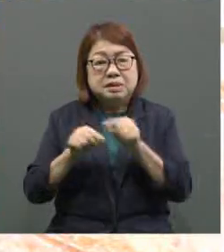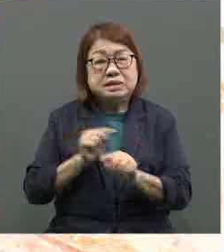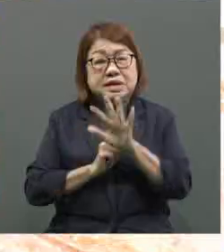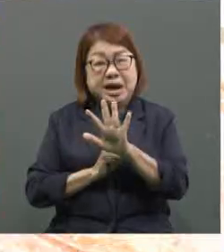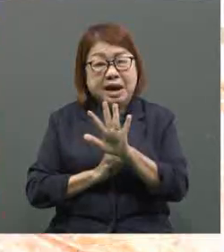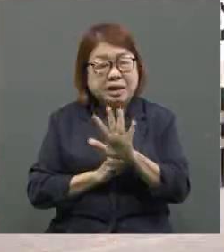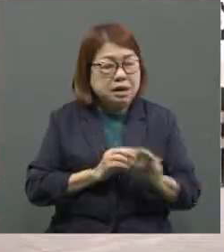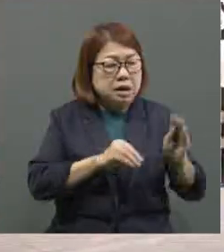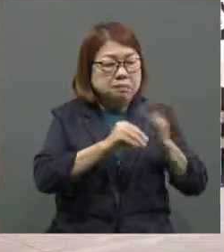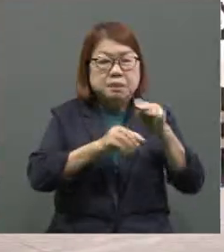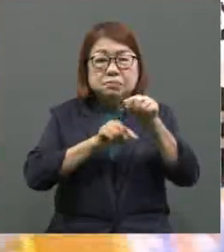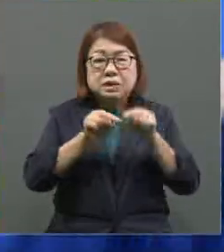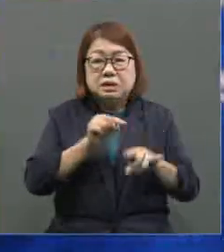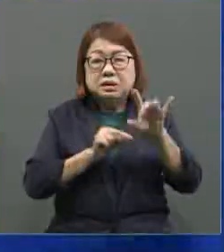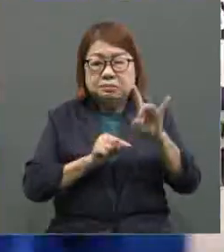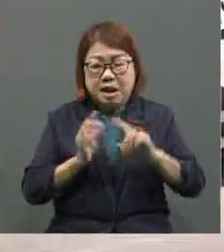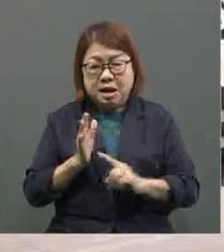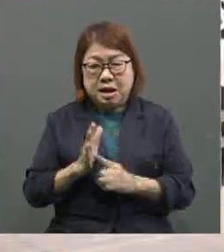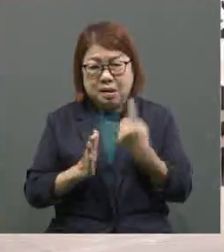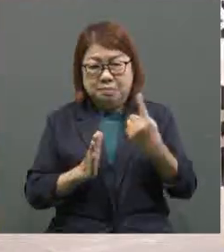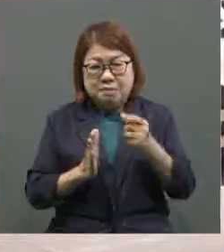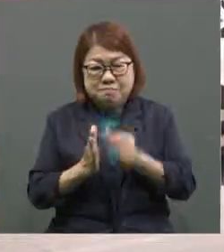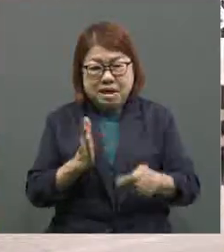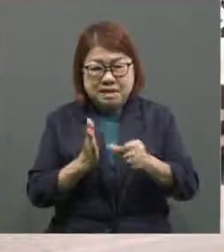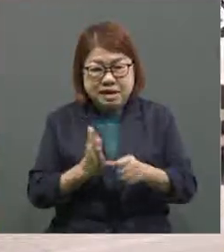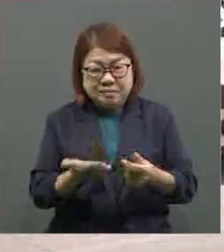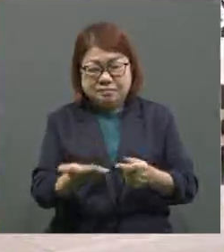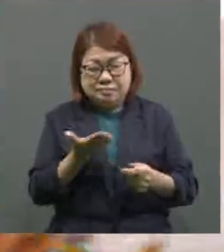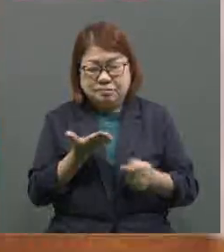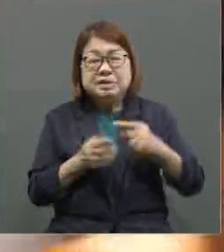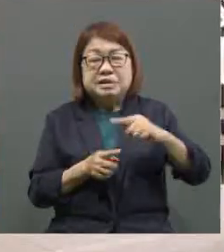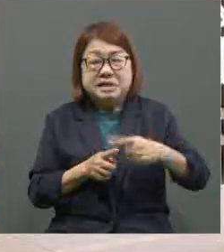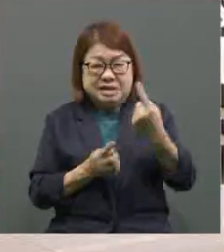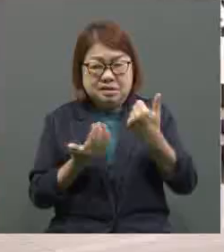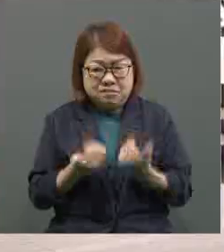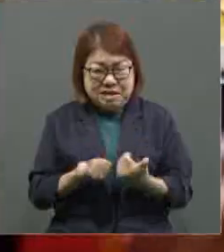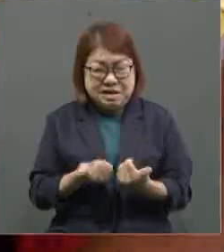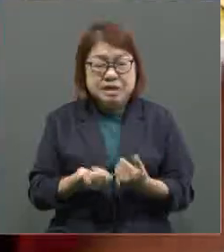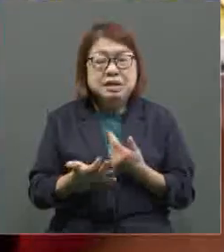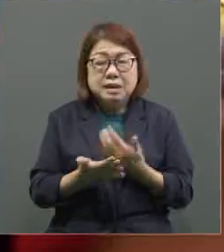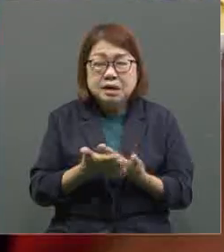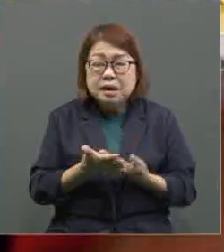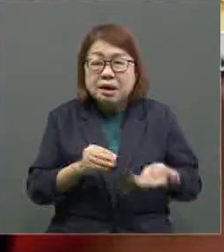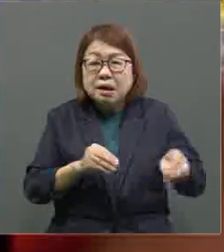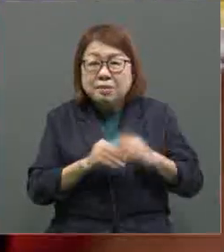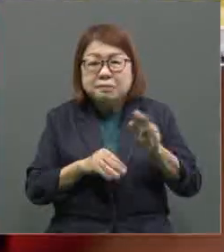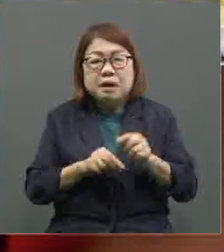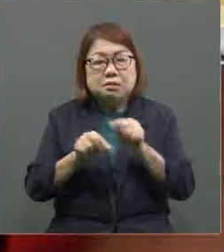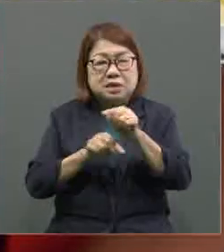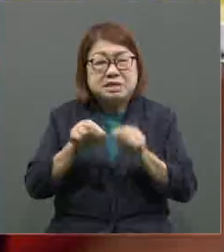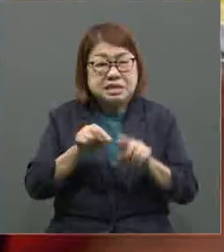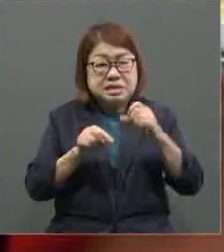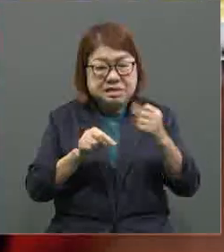5%เป็น 88%จะเริ่มในรอบบินเดือนมกราคมนี้ค่ะะเดี๋ยวก็จะมีการปรับเพิ่มอัตราจ่ายขั้นต่ำเป็น 10%ใน